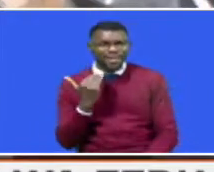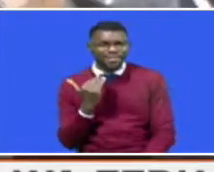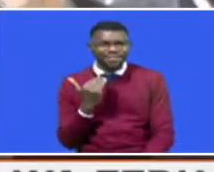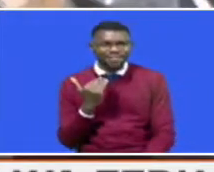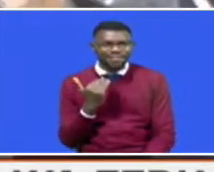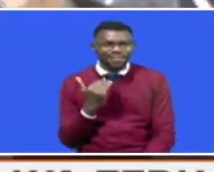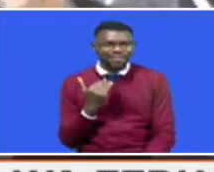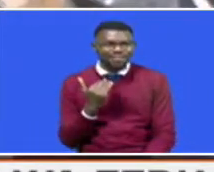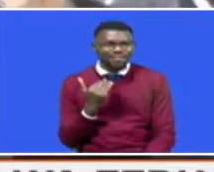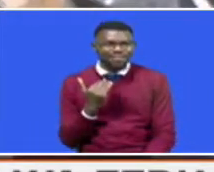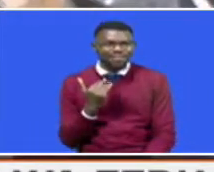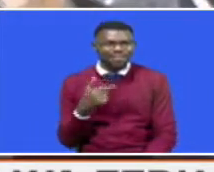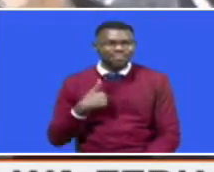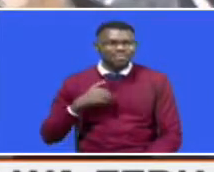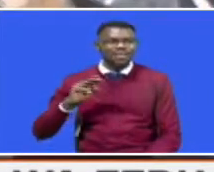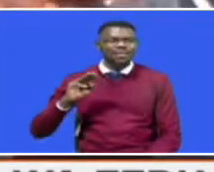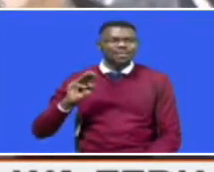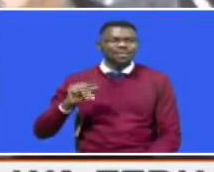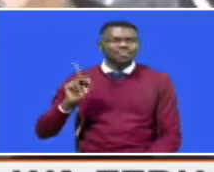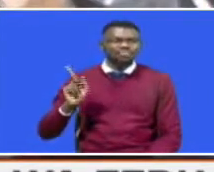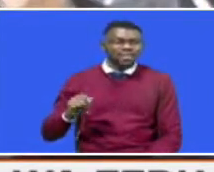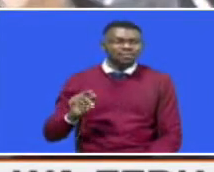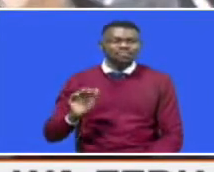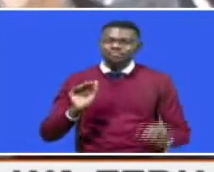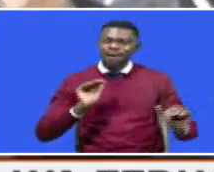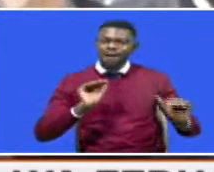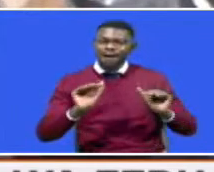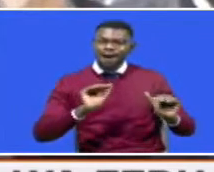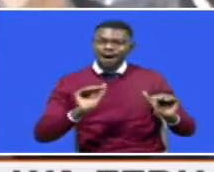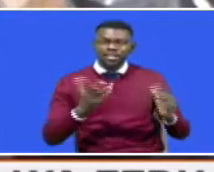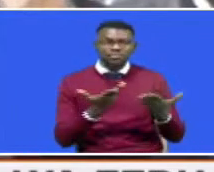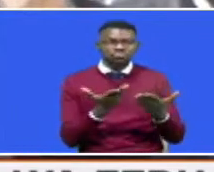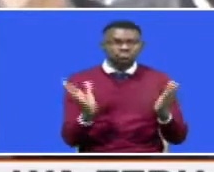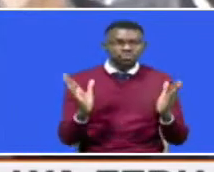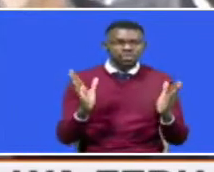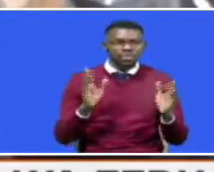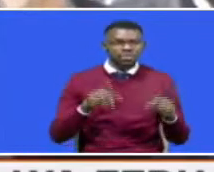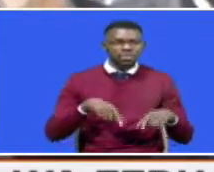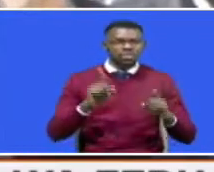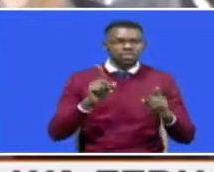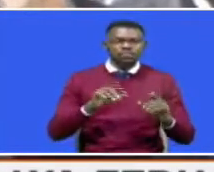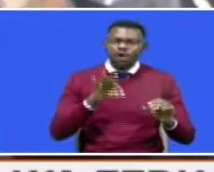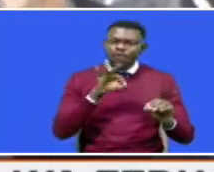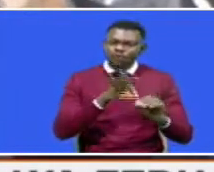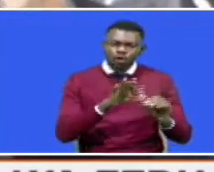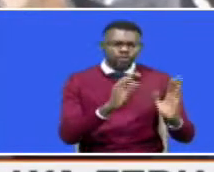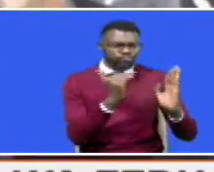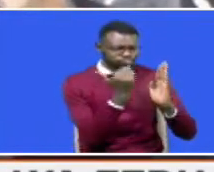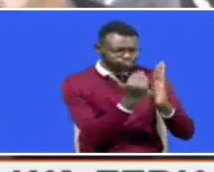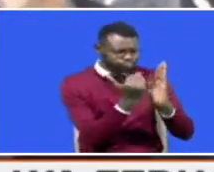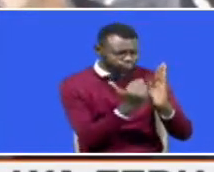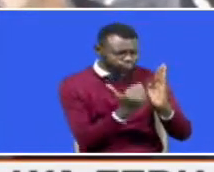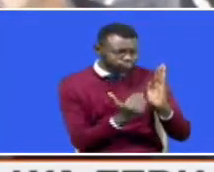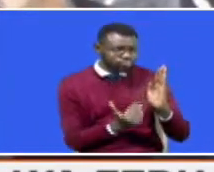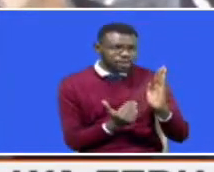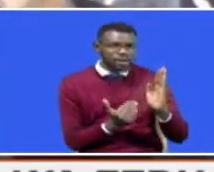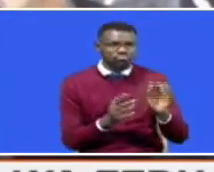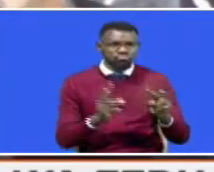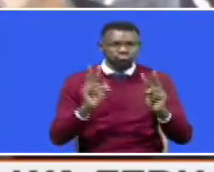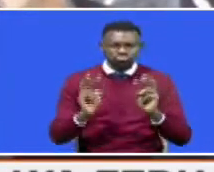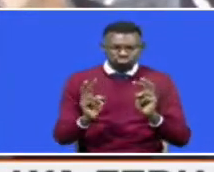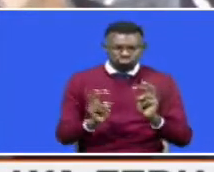wetu, mswada umeletwa, mutapigia kila kipenge kura. Be